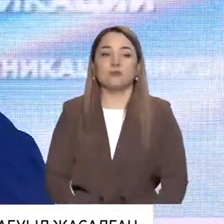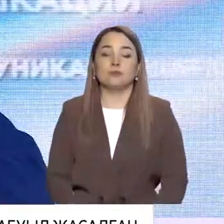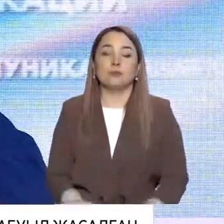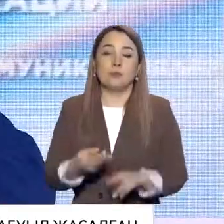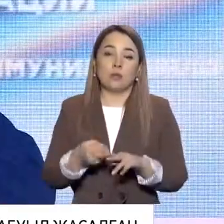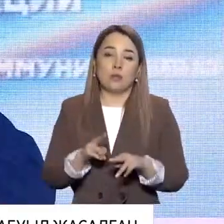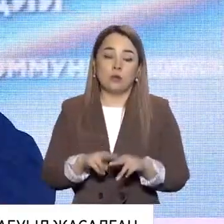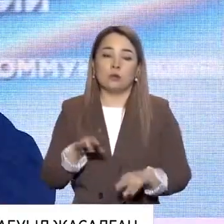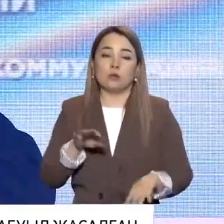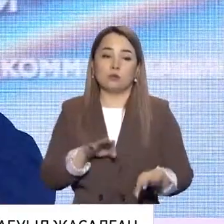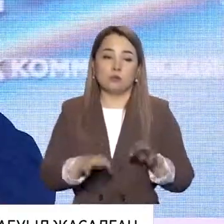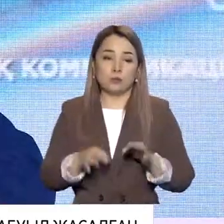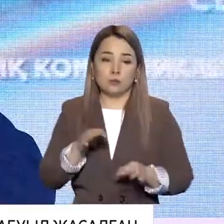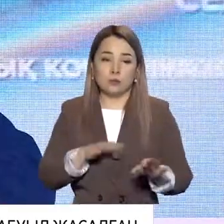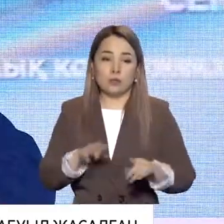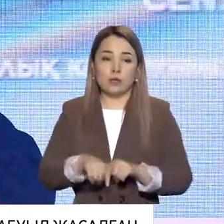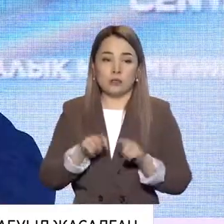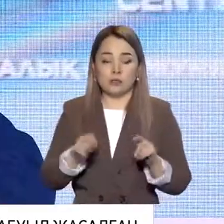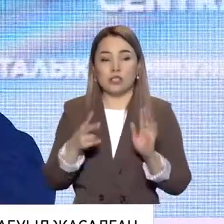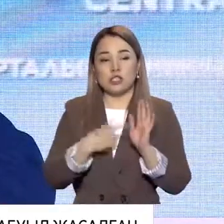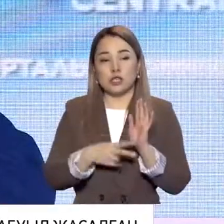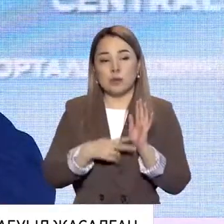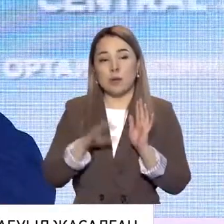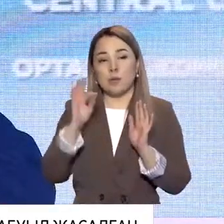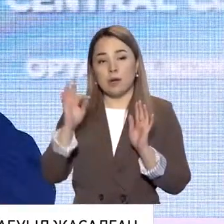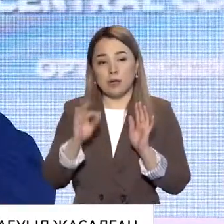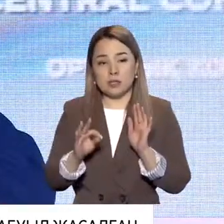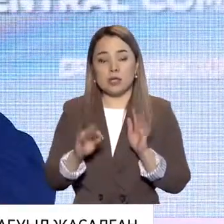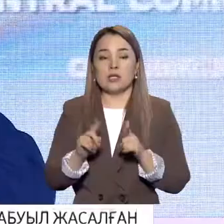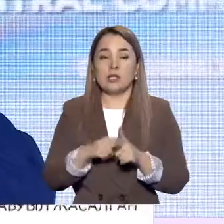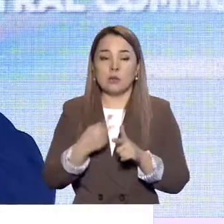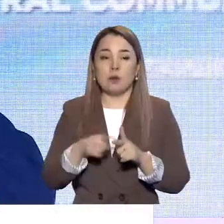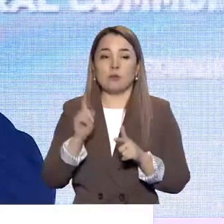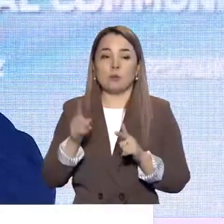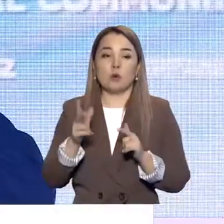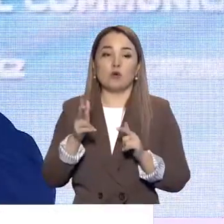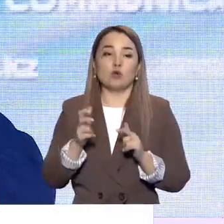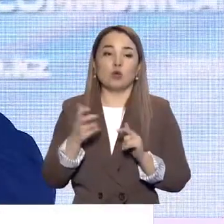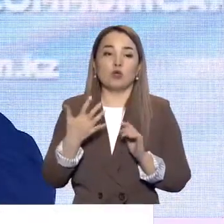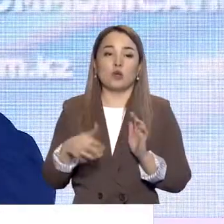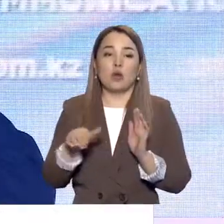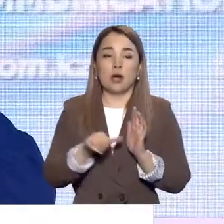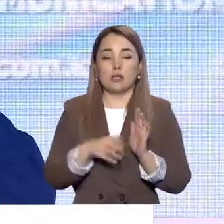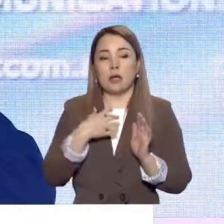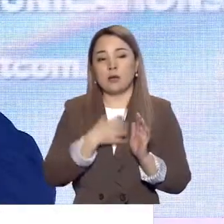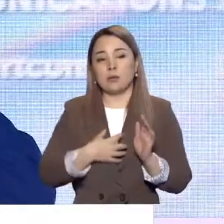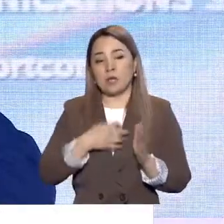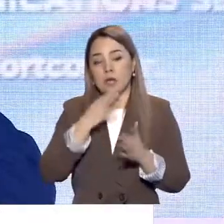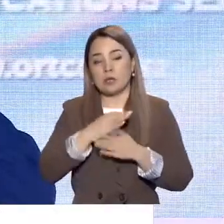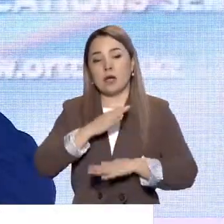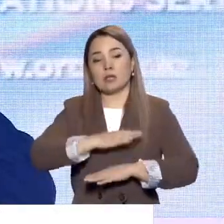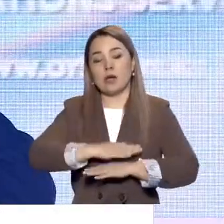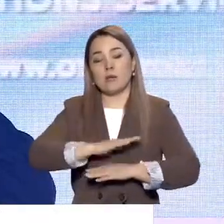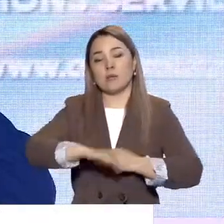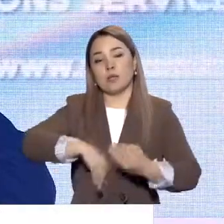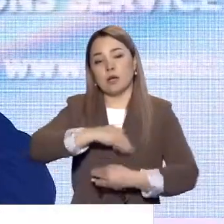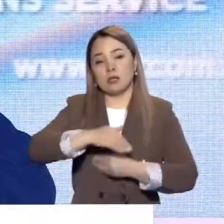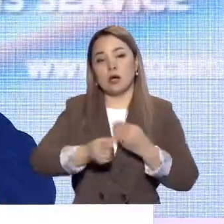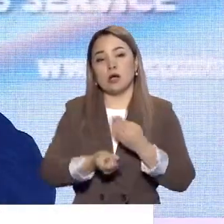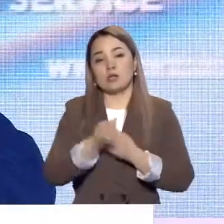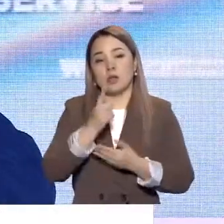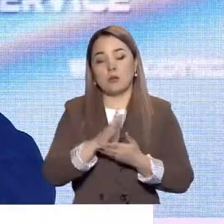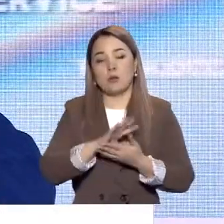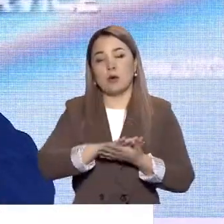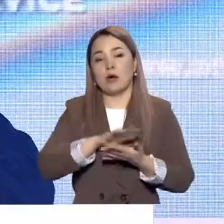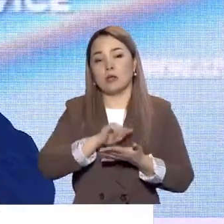Осы қылмыстардың негізгі үлесін 70% немесе 1356 негізінен тәртіпсіздіктерден туындаған